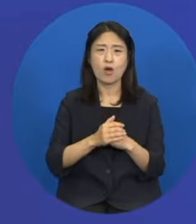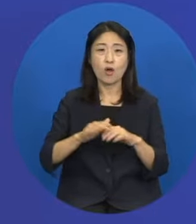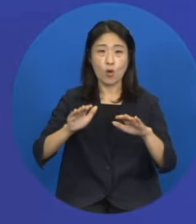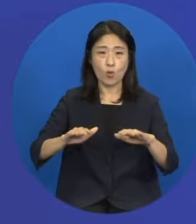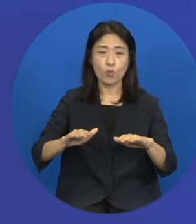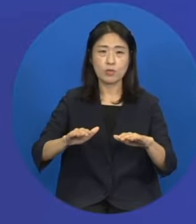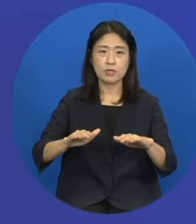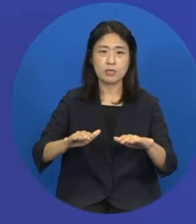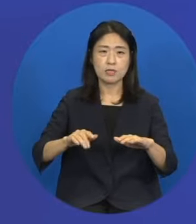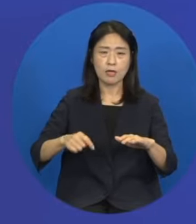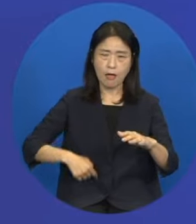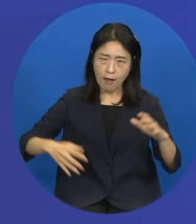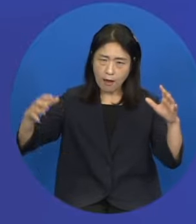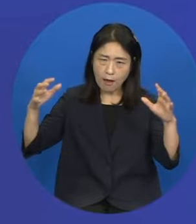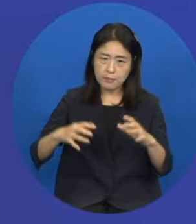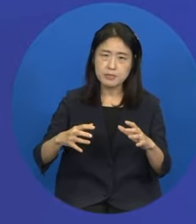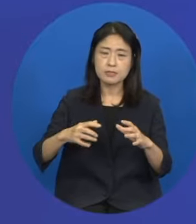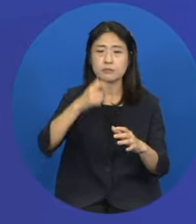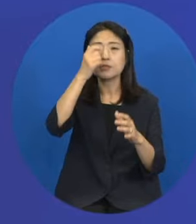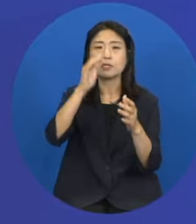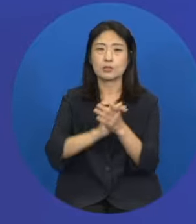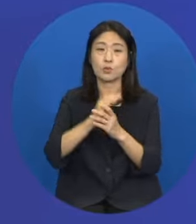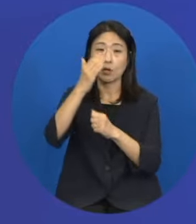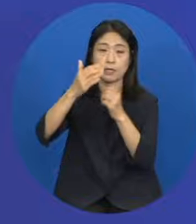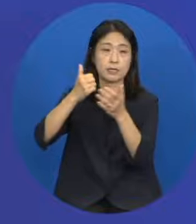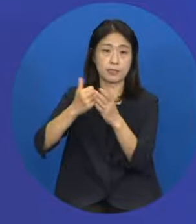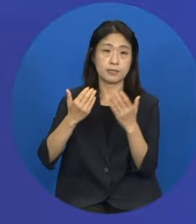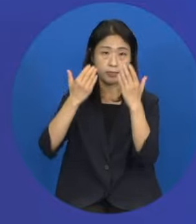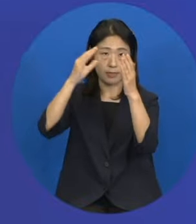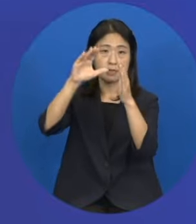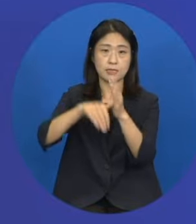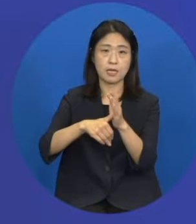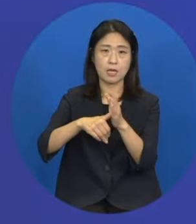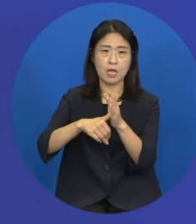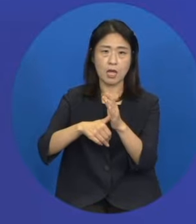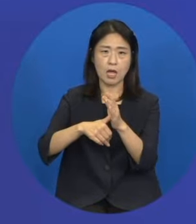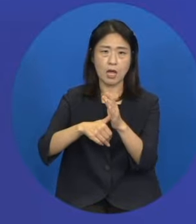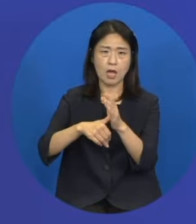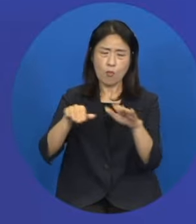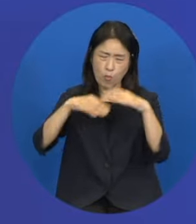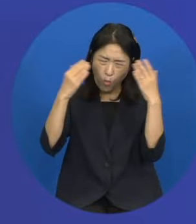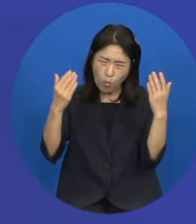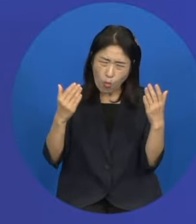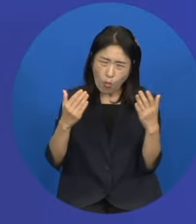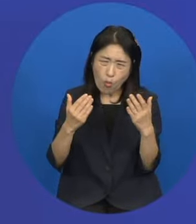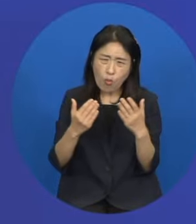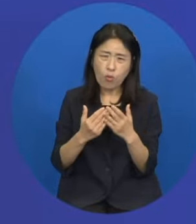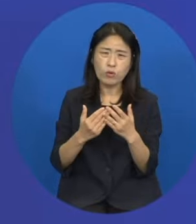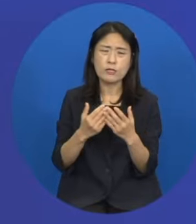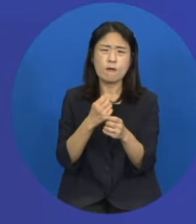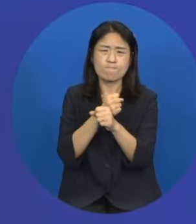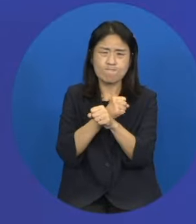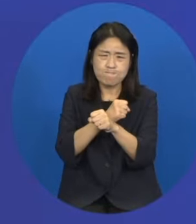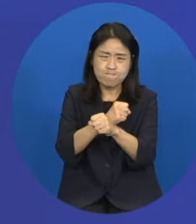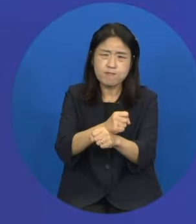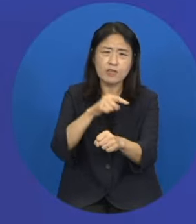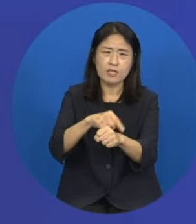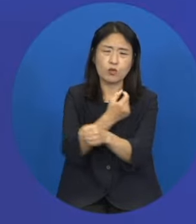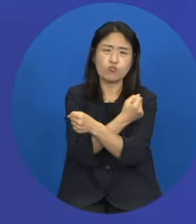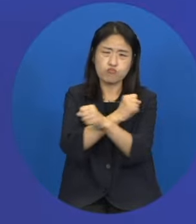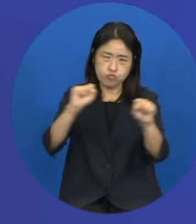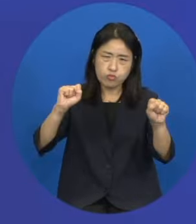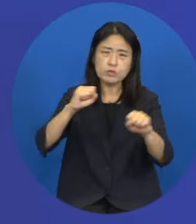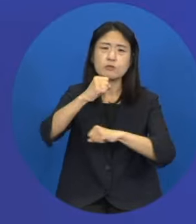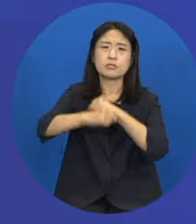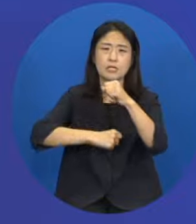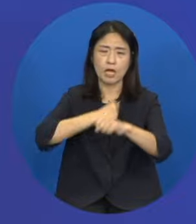우리가 합심 기도로 하나님께 기도로 나아갈 때에 그 모든 묶였던 것들이 풀어지고 자유케 되어지는 그 은혜를